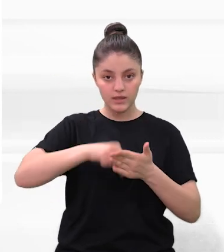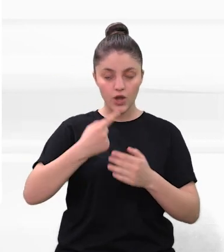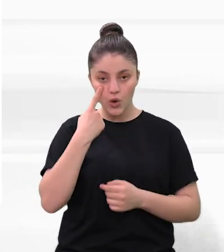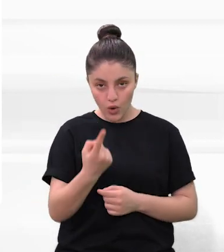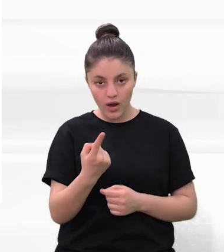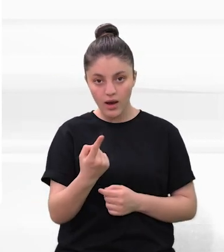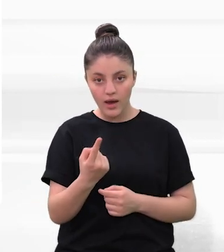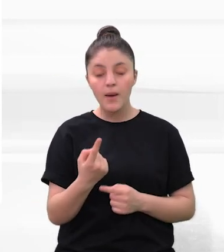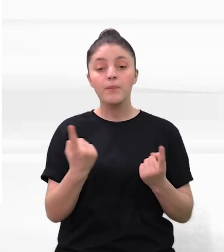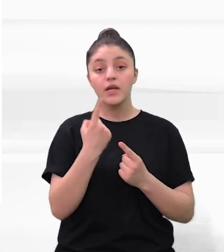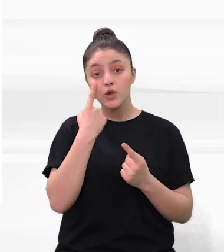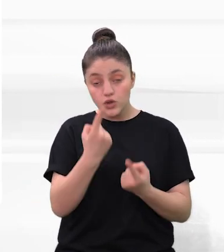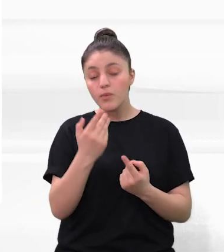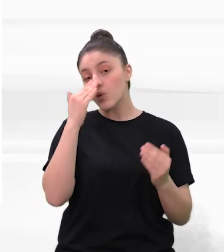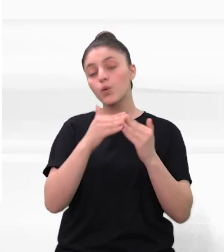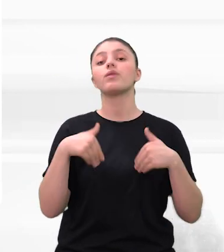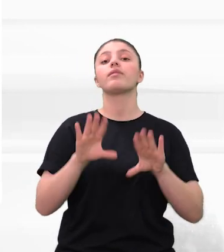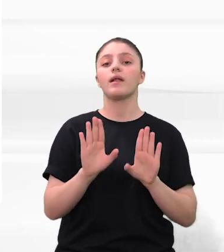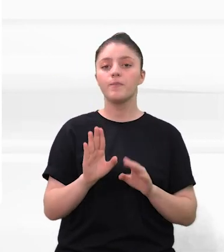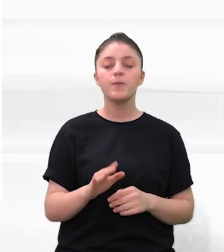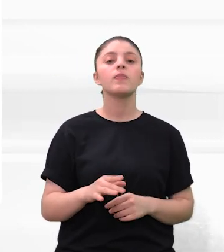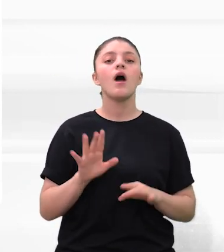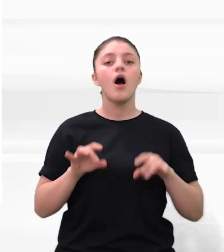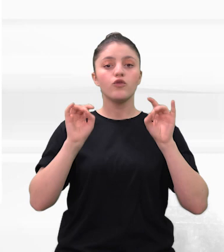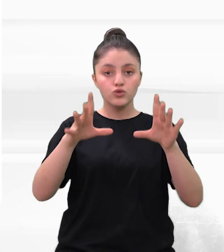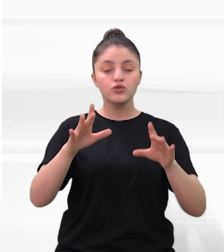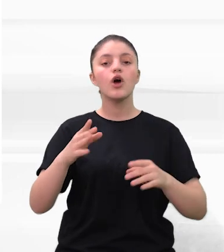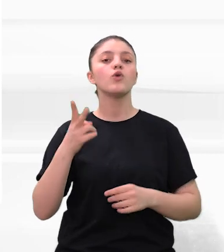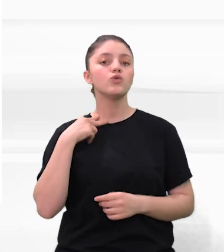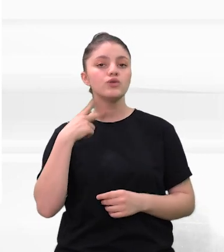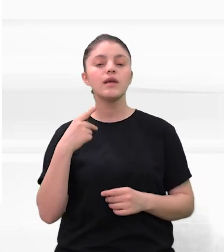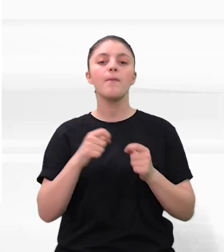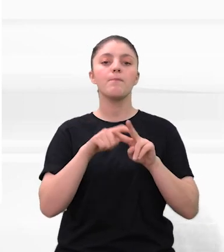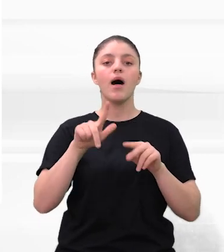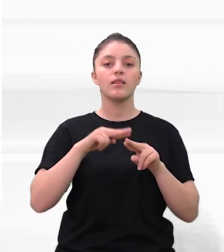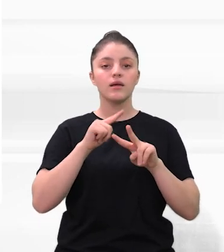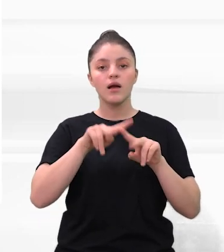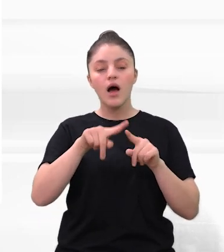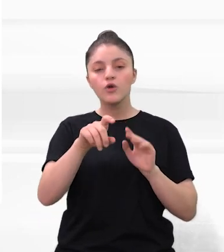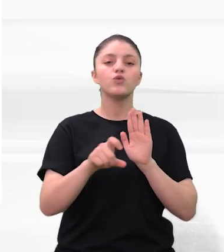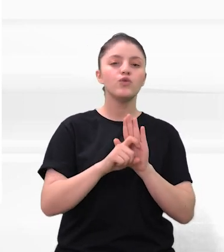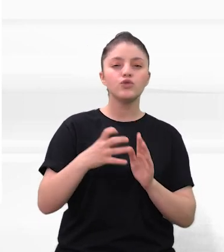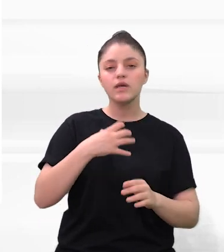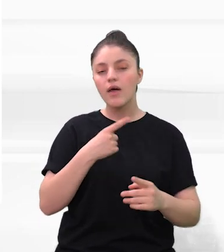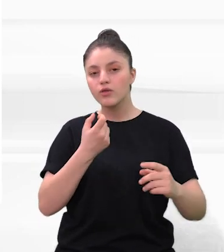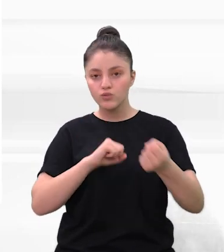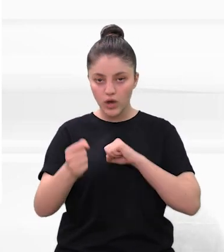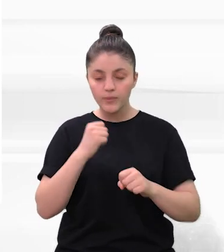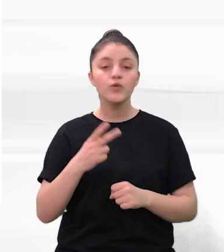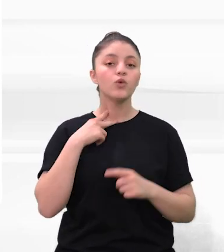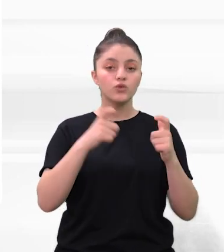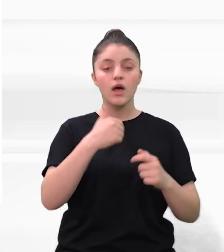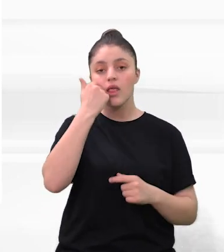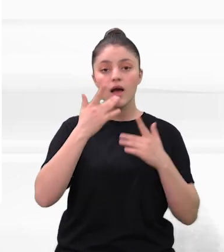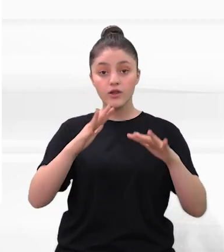imzalamadan elinde bir olarak gösterilemez Avusturya'nın Buse ile Balkanlar'ın nüfus mücadelesine girmesi Rusya'nın